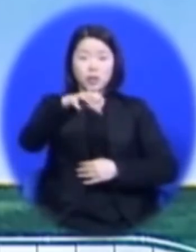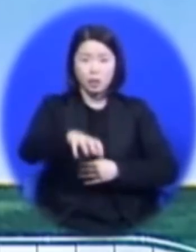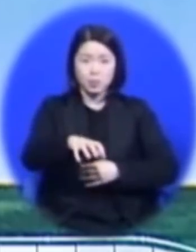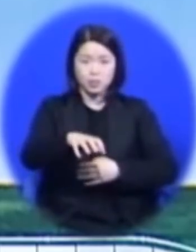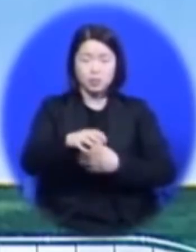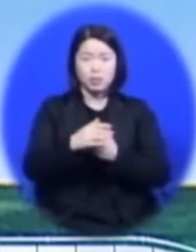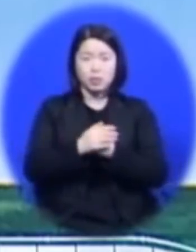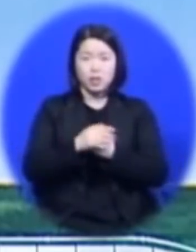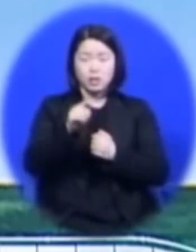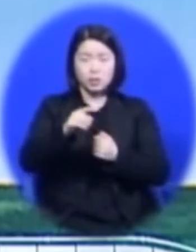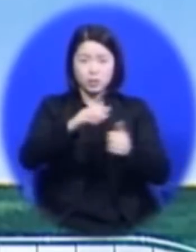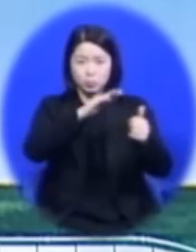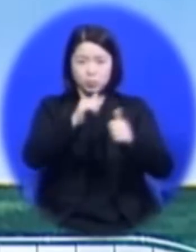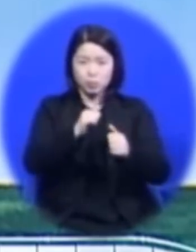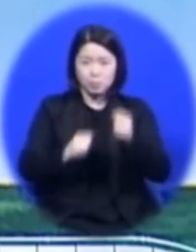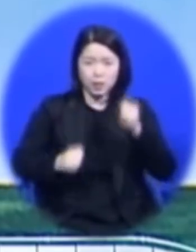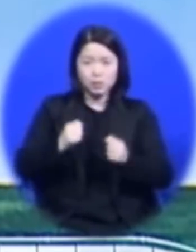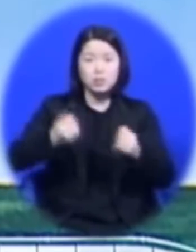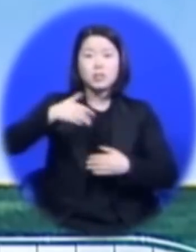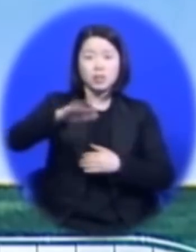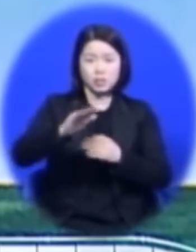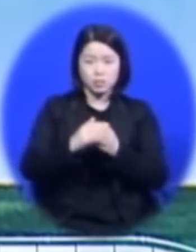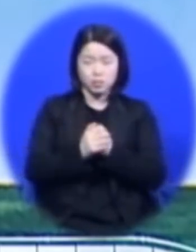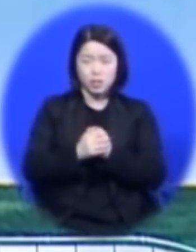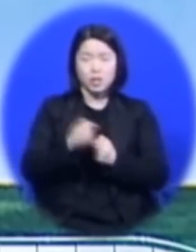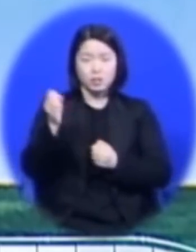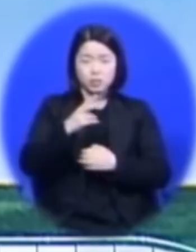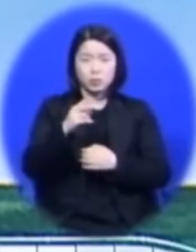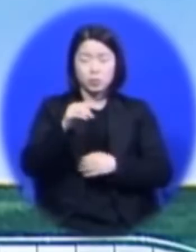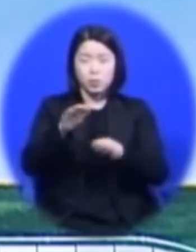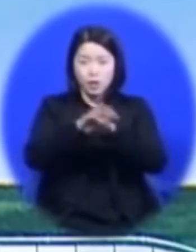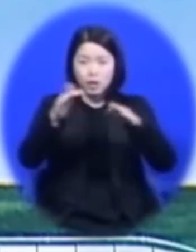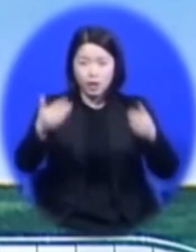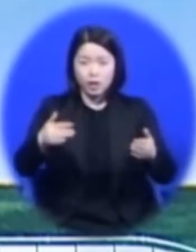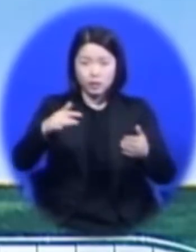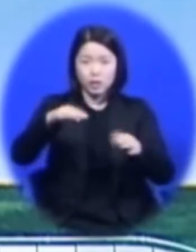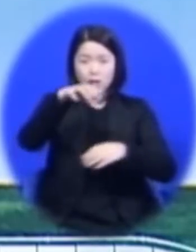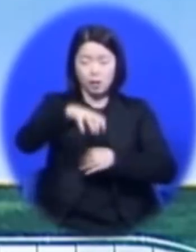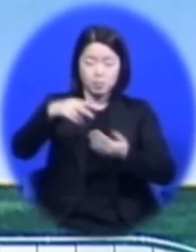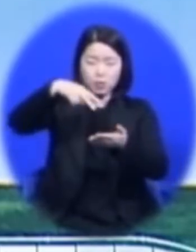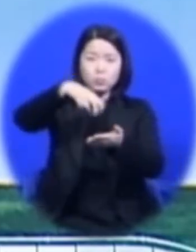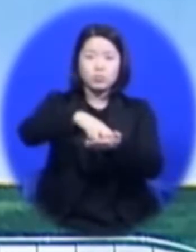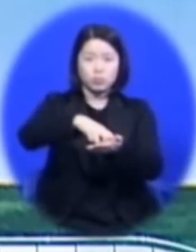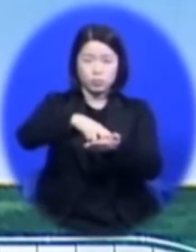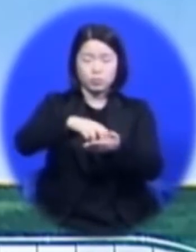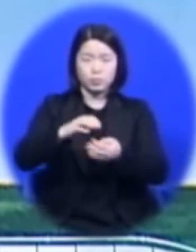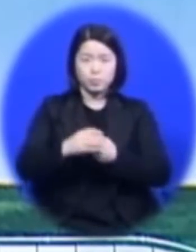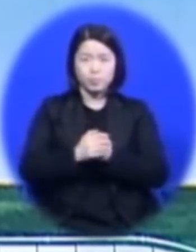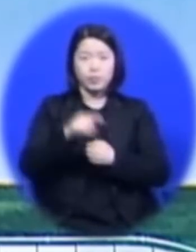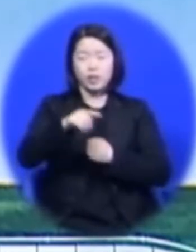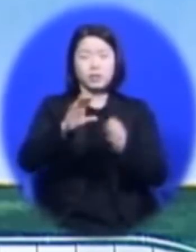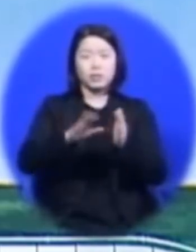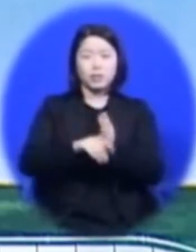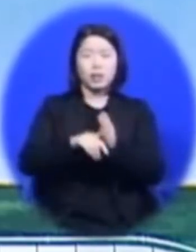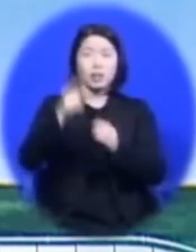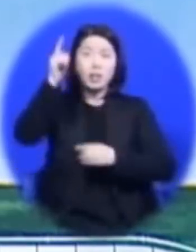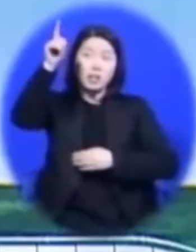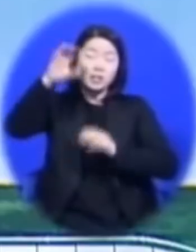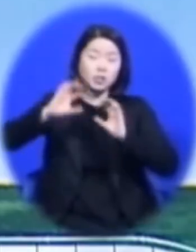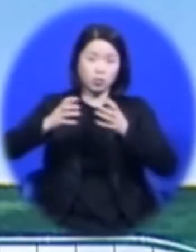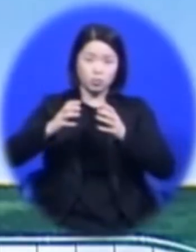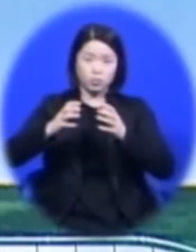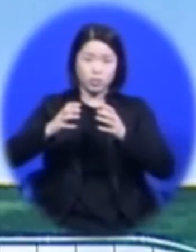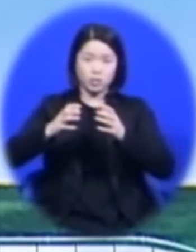그 부름 앞에 뛰쳐나가 써 그리고 강단 앞에 무릎을 꿇어 써 그때 천국이